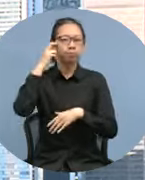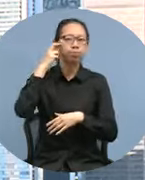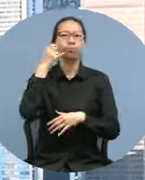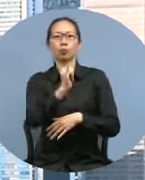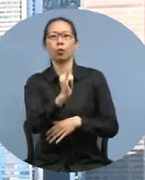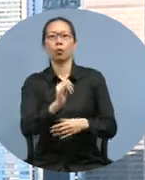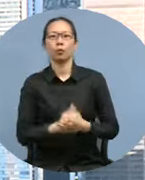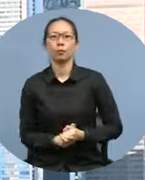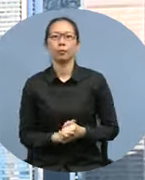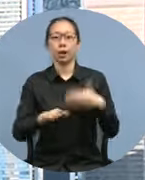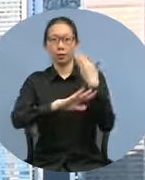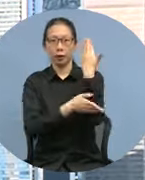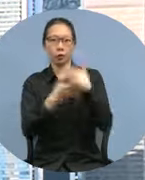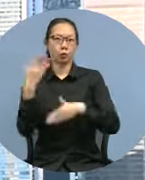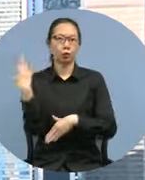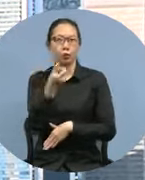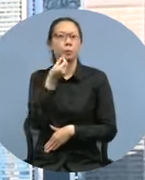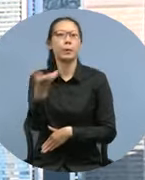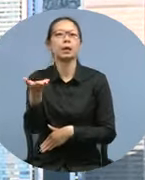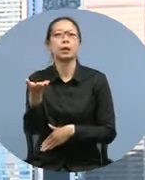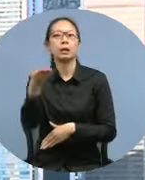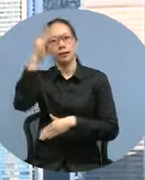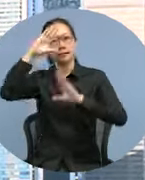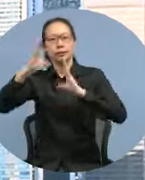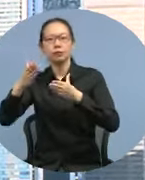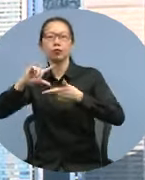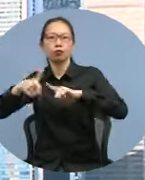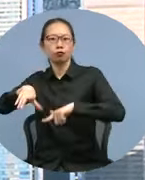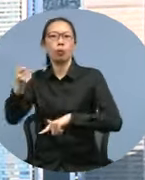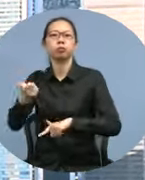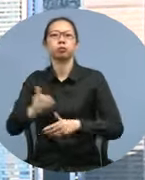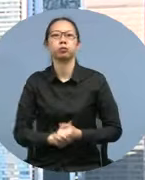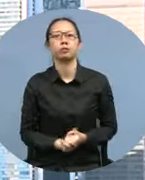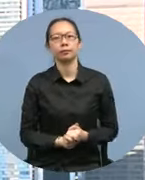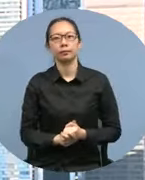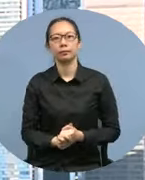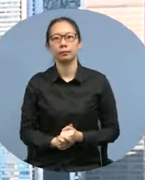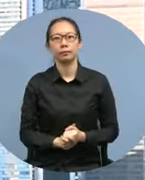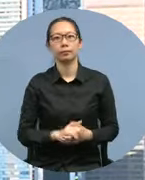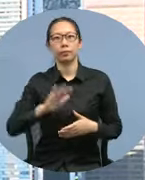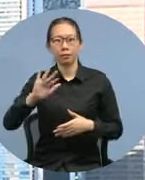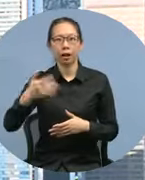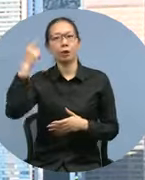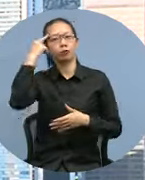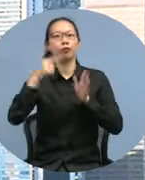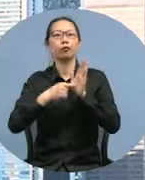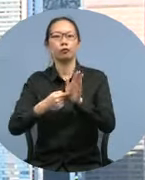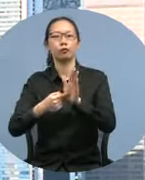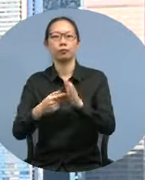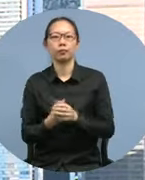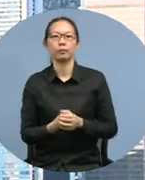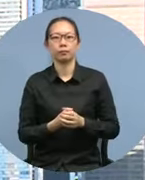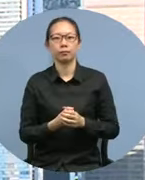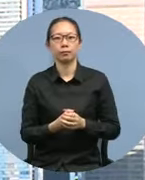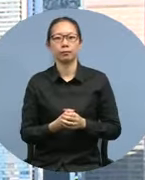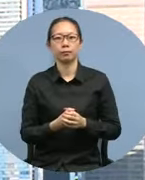警務處的國安處是可以用這些措施，但是為了可以展示我們也都符